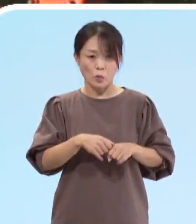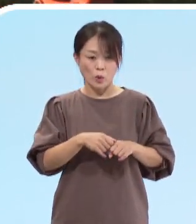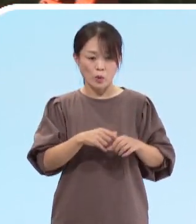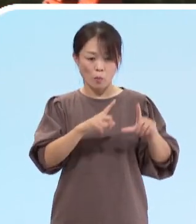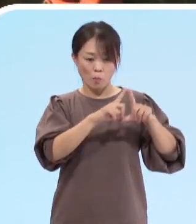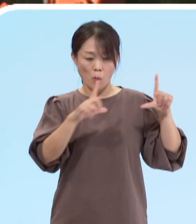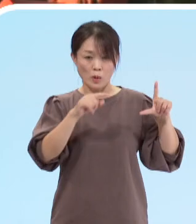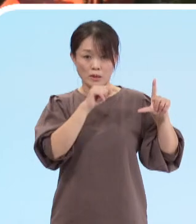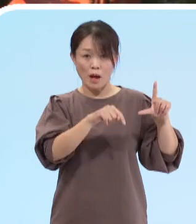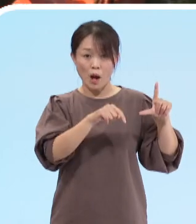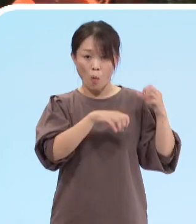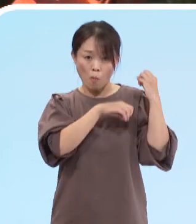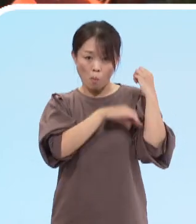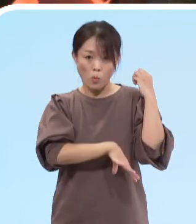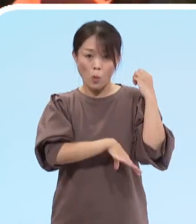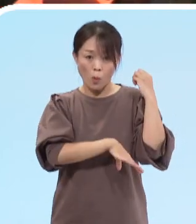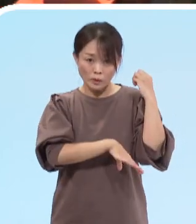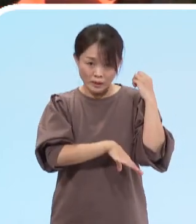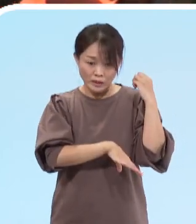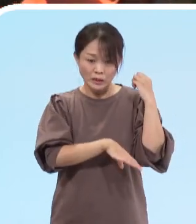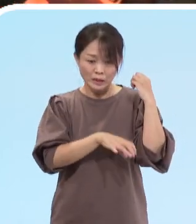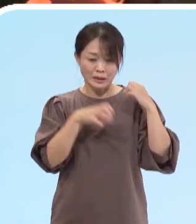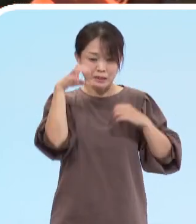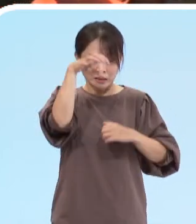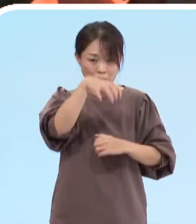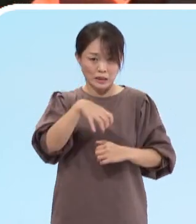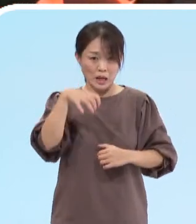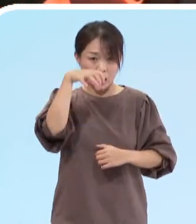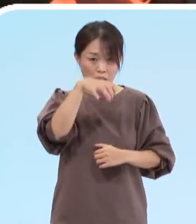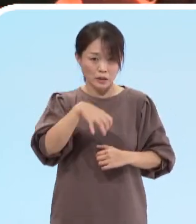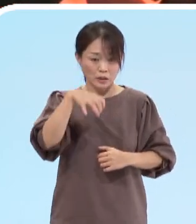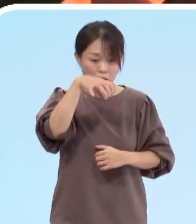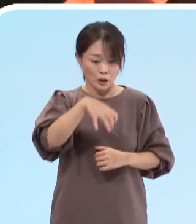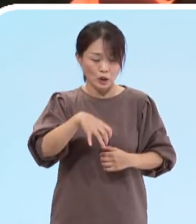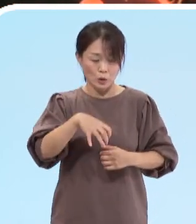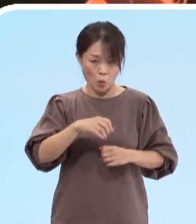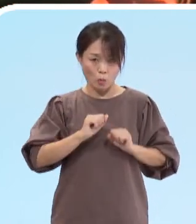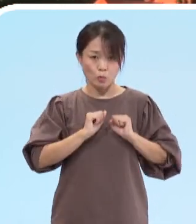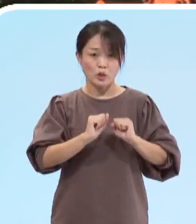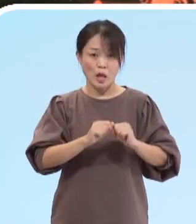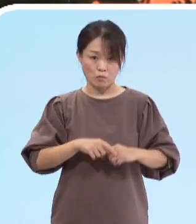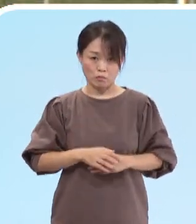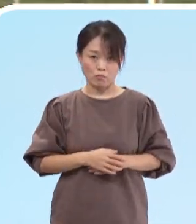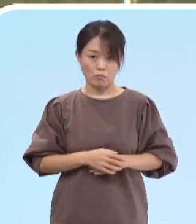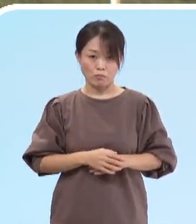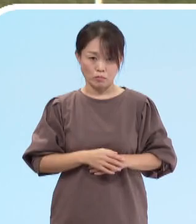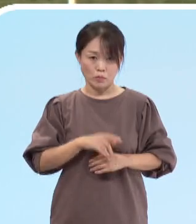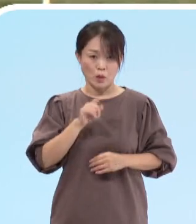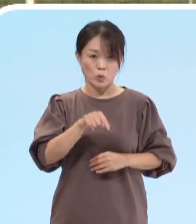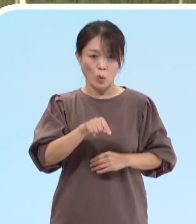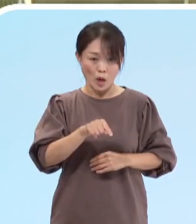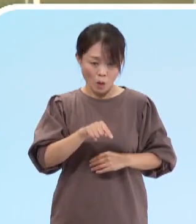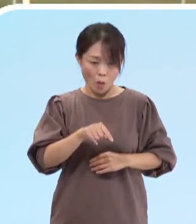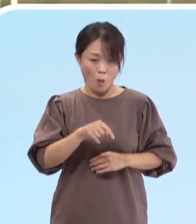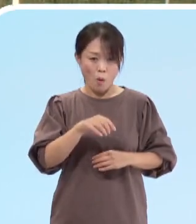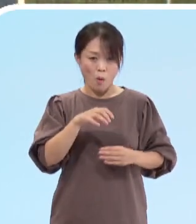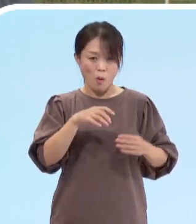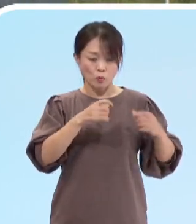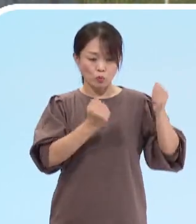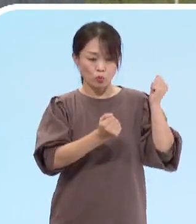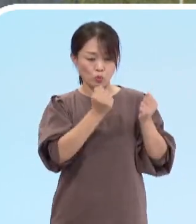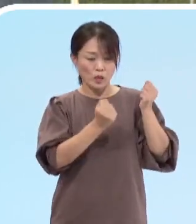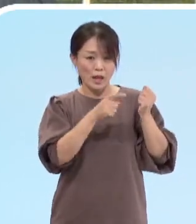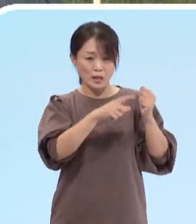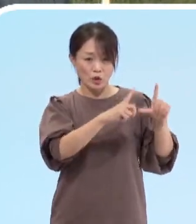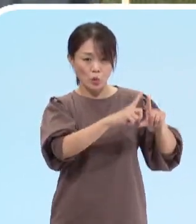して、3次元設計データをもとに、実際の ICT 研究を動かしているところです。 建設機械の